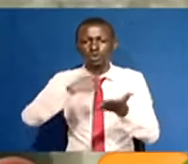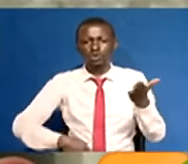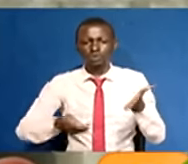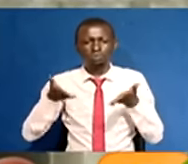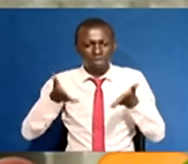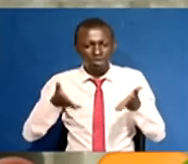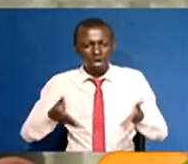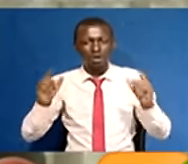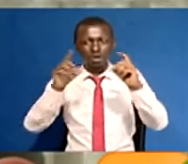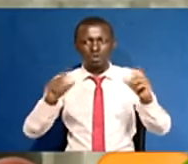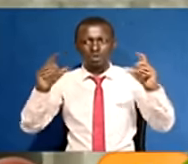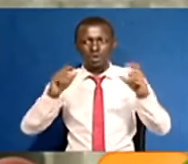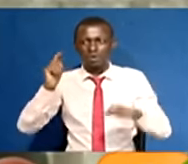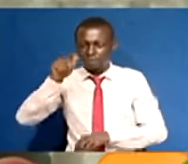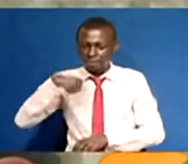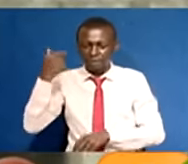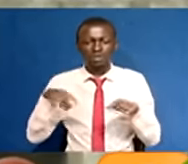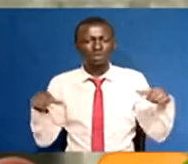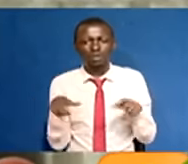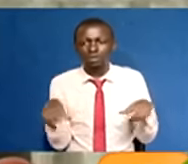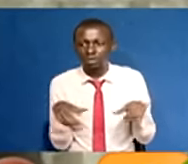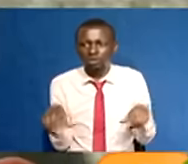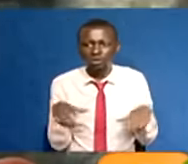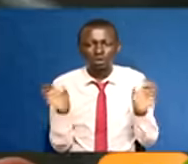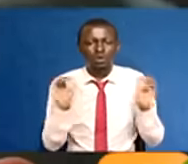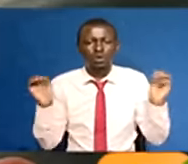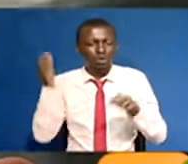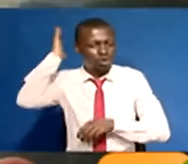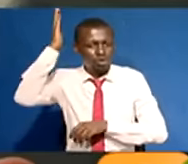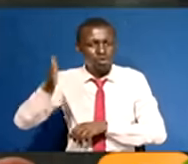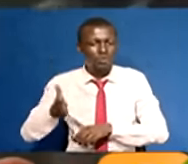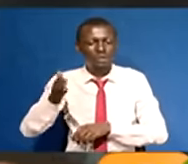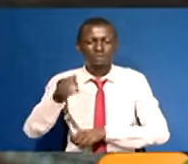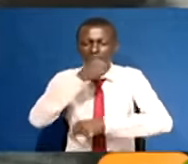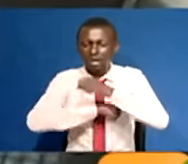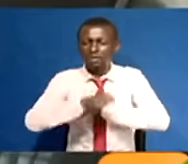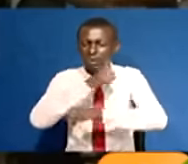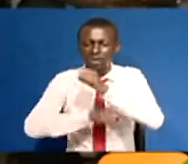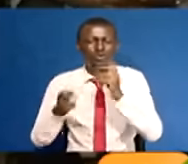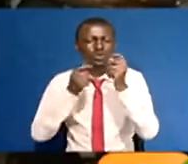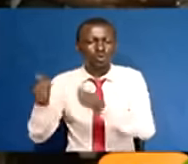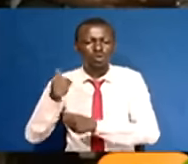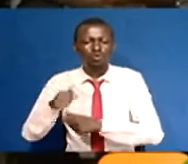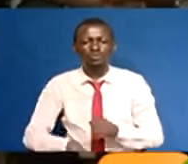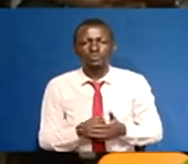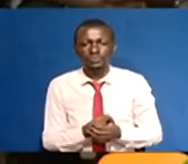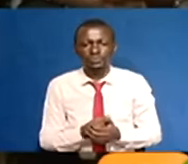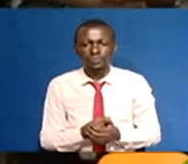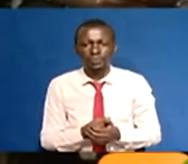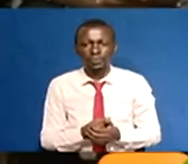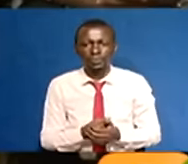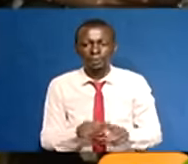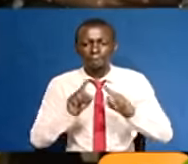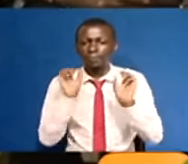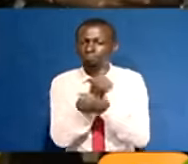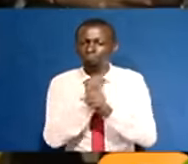hapa, mimi sitatetemeshwa na hiyo mambo, nitapigana na hiyo na nitaendelea. Iria, however, was not